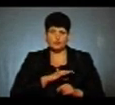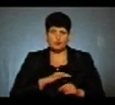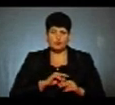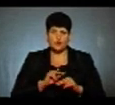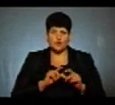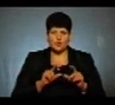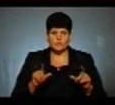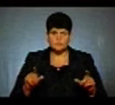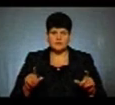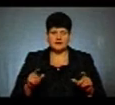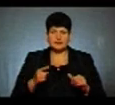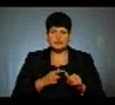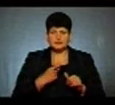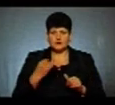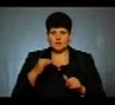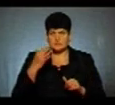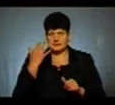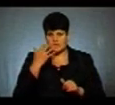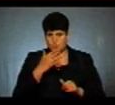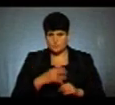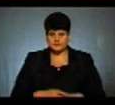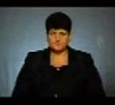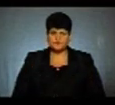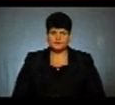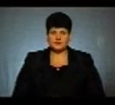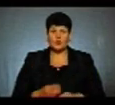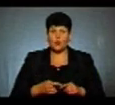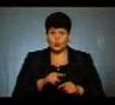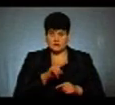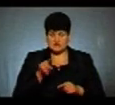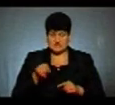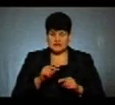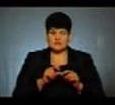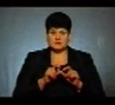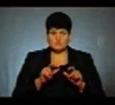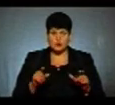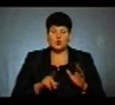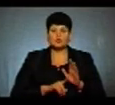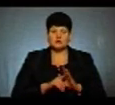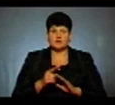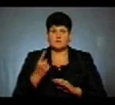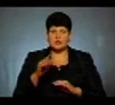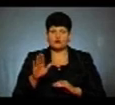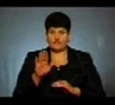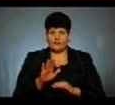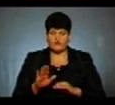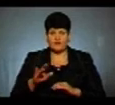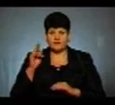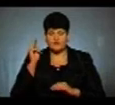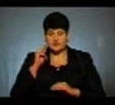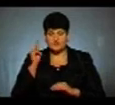комплексі школа-колегіум імені Йосипа Сліпого. Власне, у цих закладах розпочато з 1 вересня